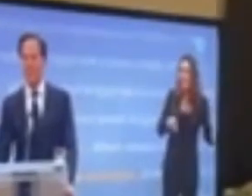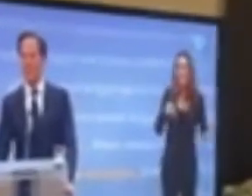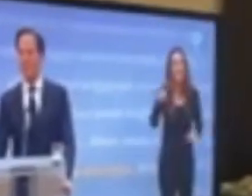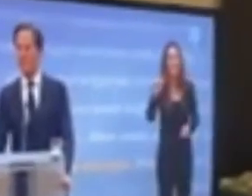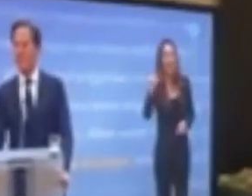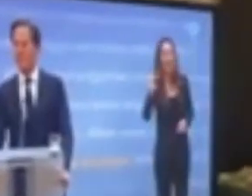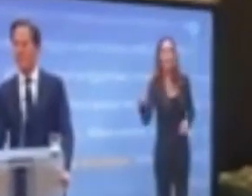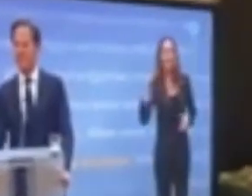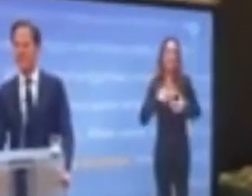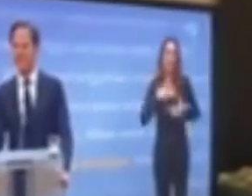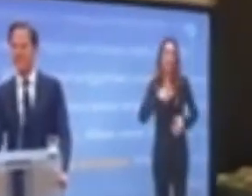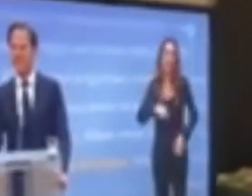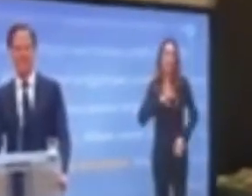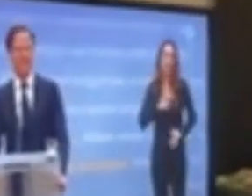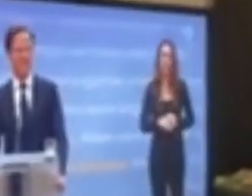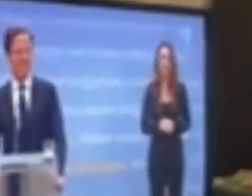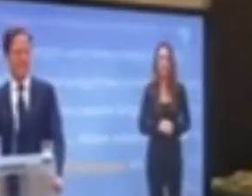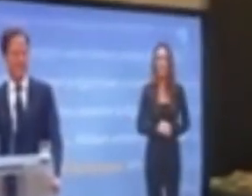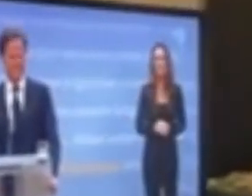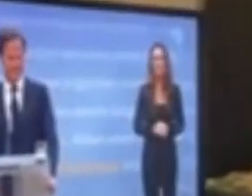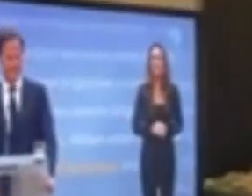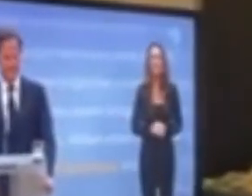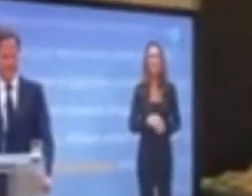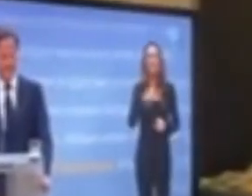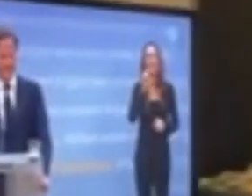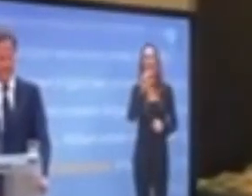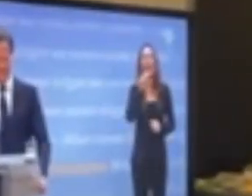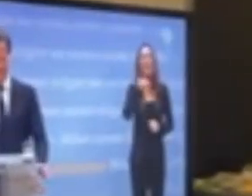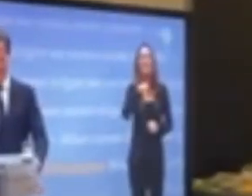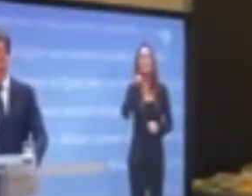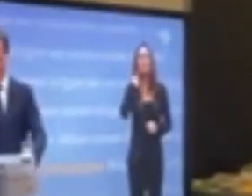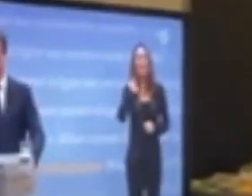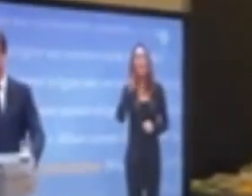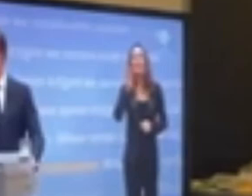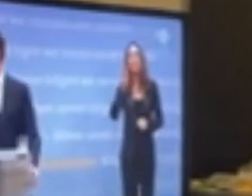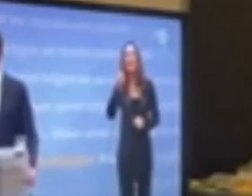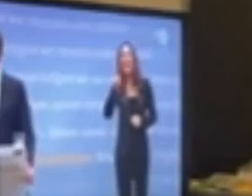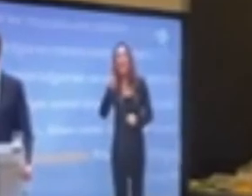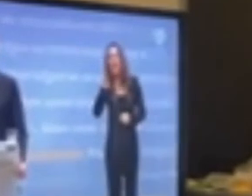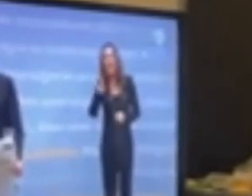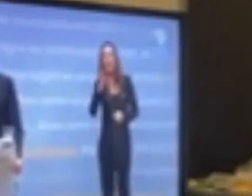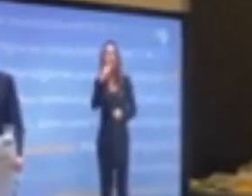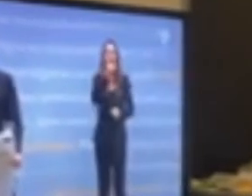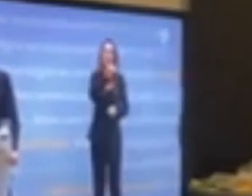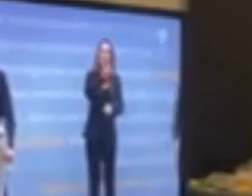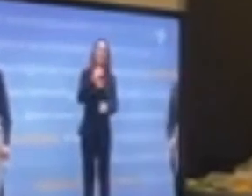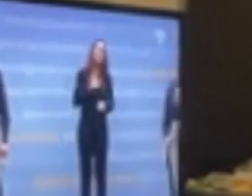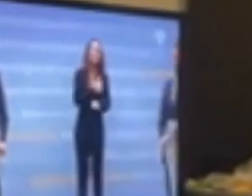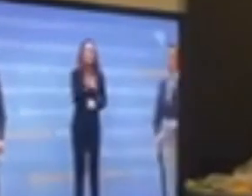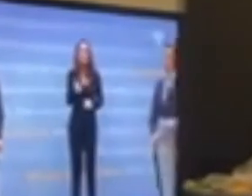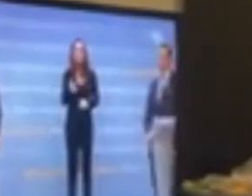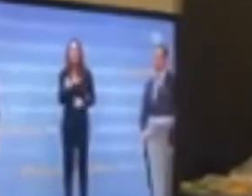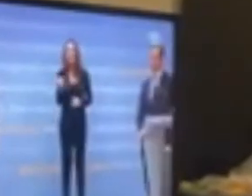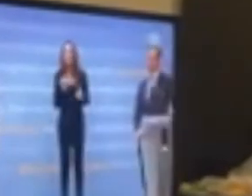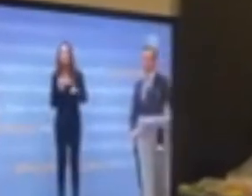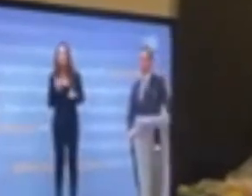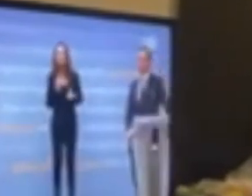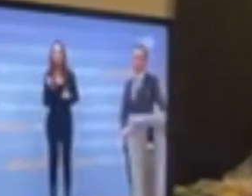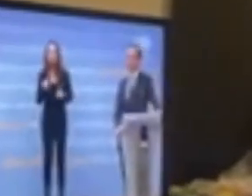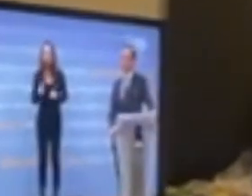Enorme opluchting zie je. Ja, ook bij mijn persoon. ANP, aansluitend BNR en dan AD. En we, iedereen krijgt de beurt.